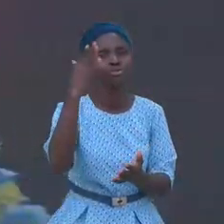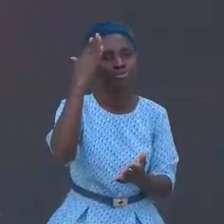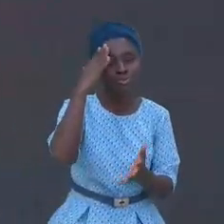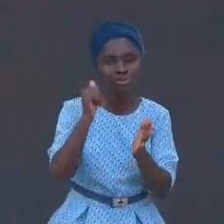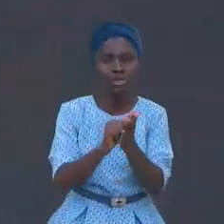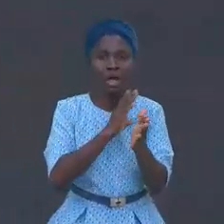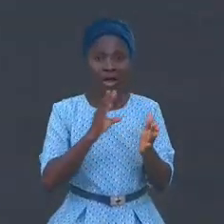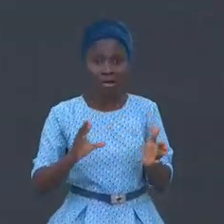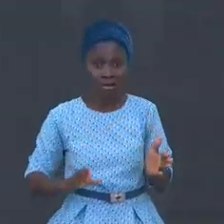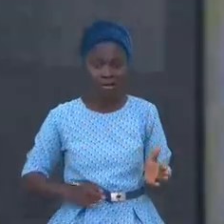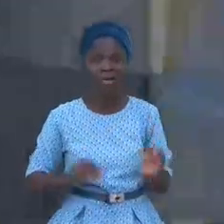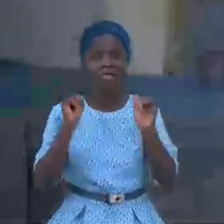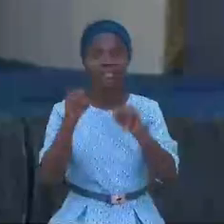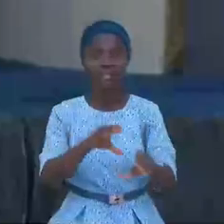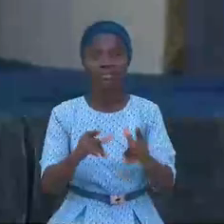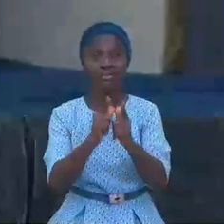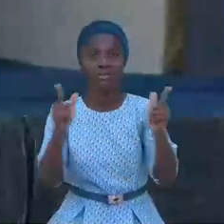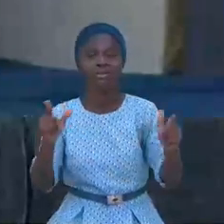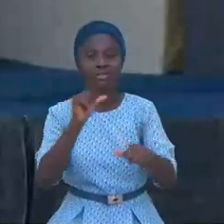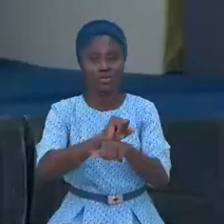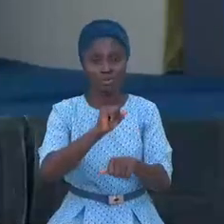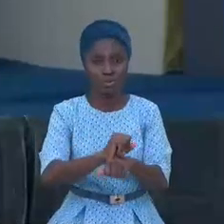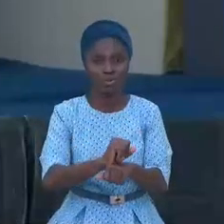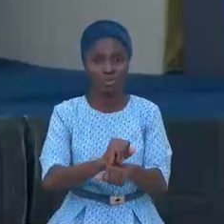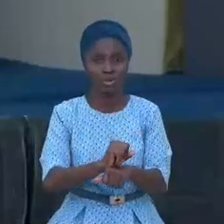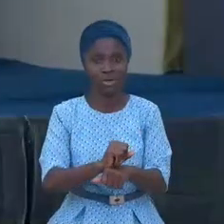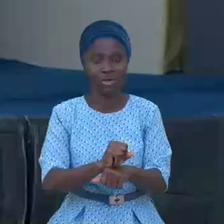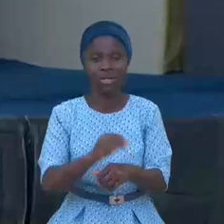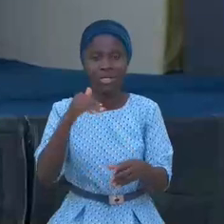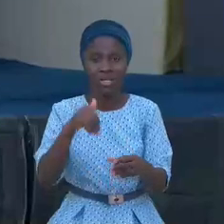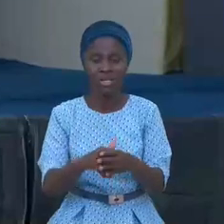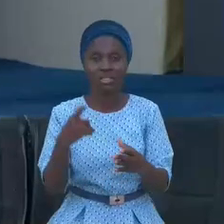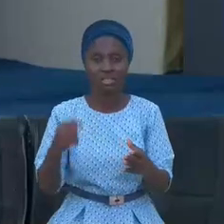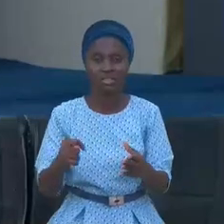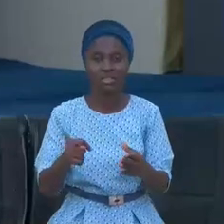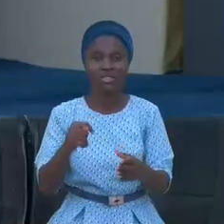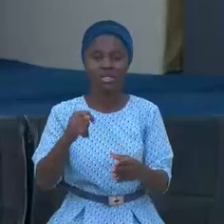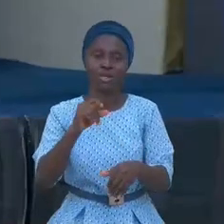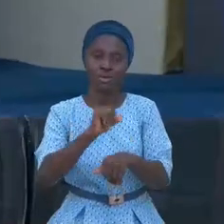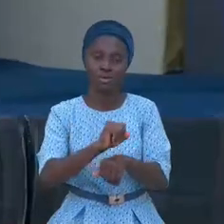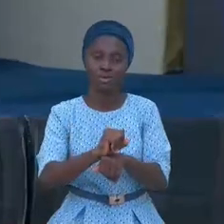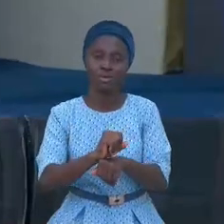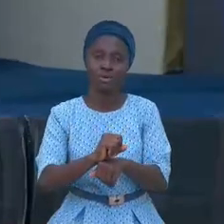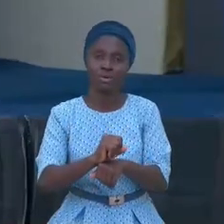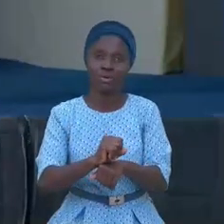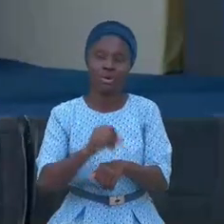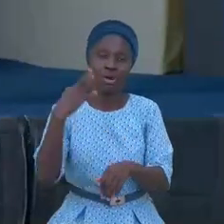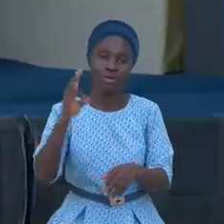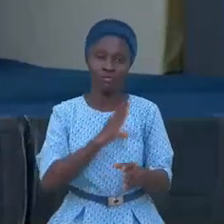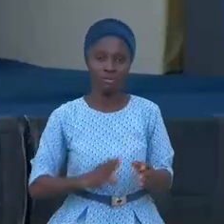peut faire les exploits dans le ministère de Christ se sont